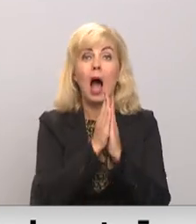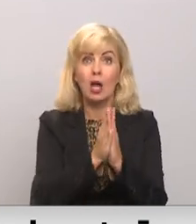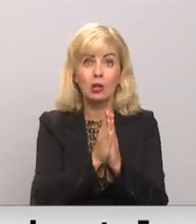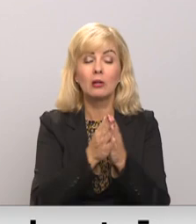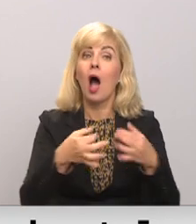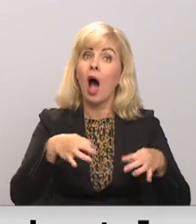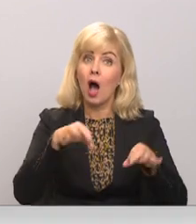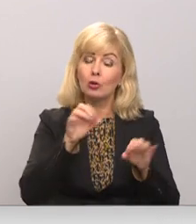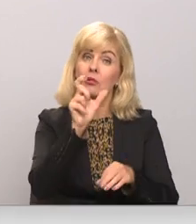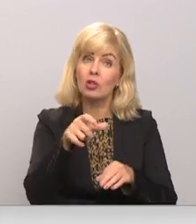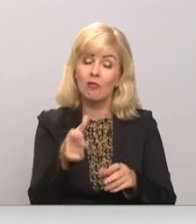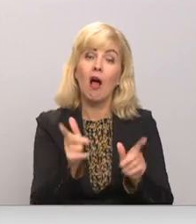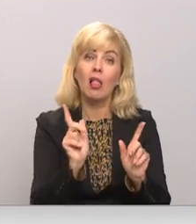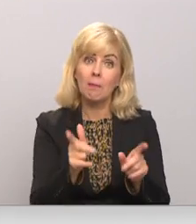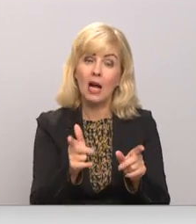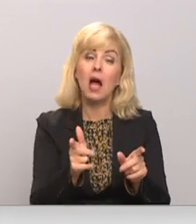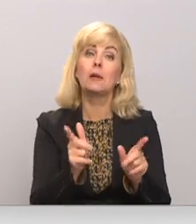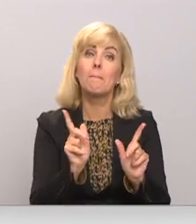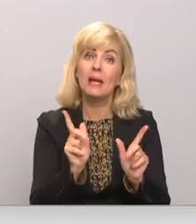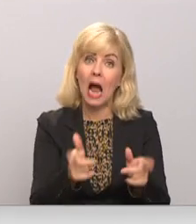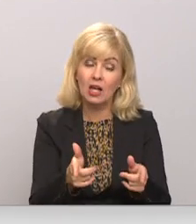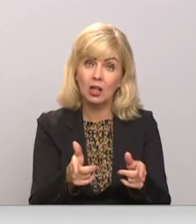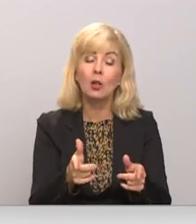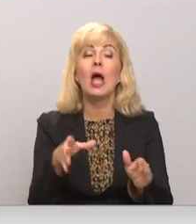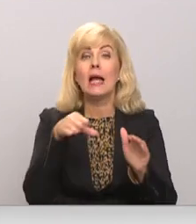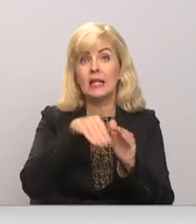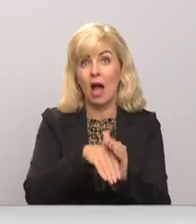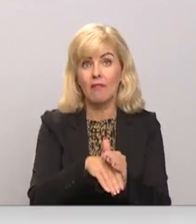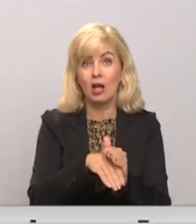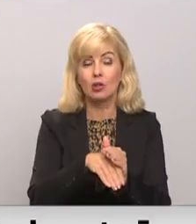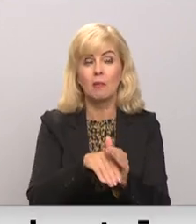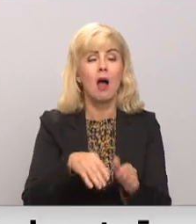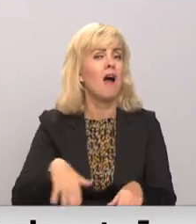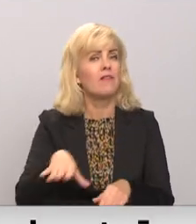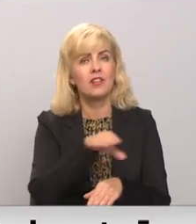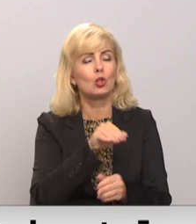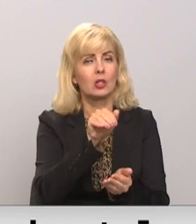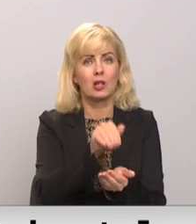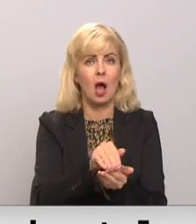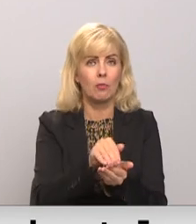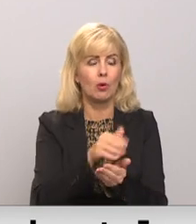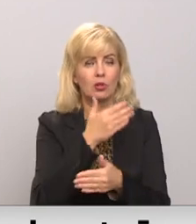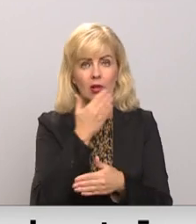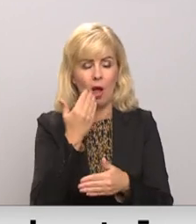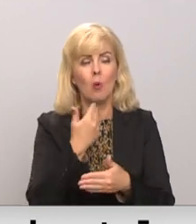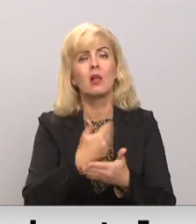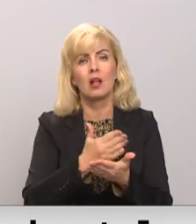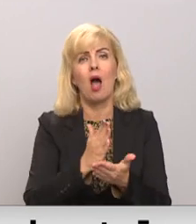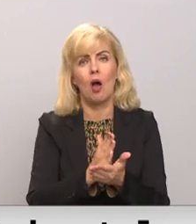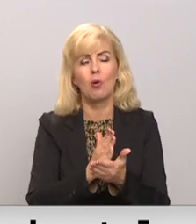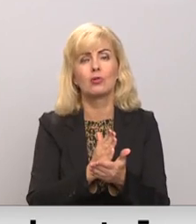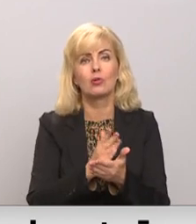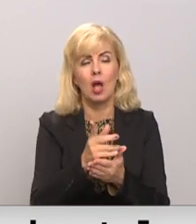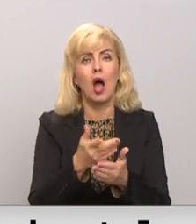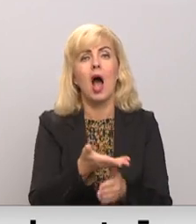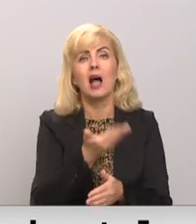un cilvēki labprāt atsaucās, un mēs to tā arī ieviesām. Bet ne visos kapos, teiksim, tā lielākajos kapos